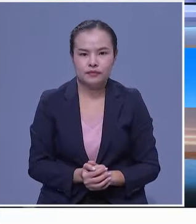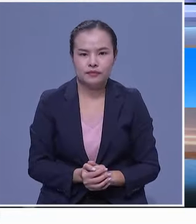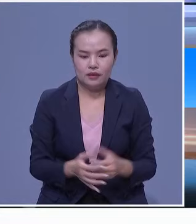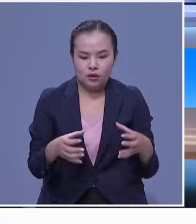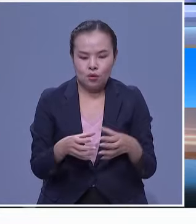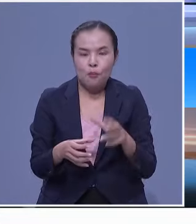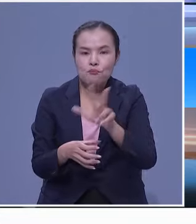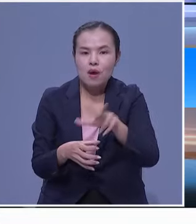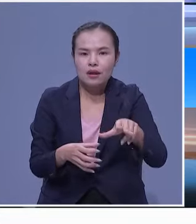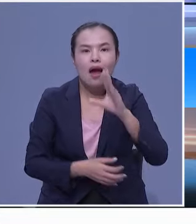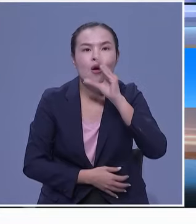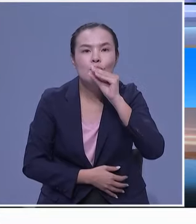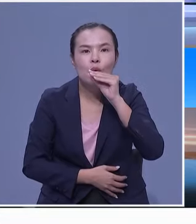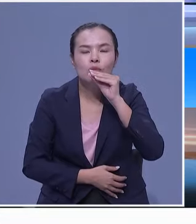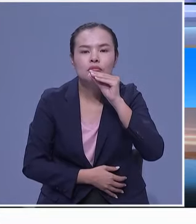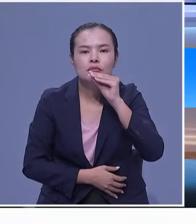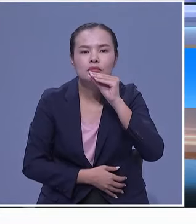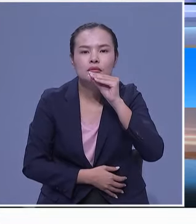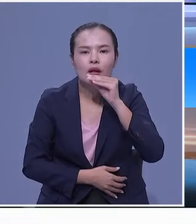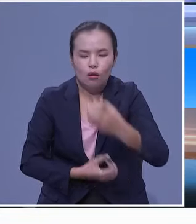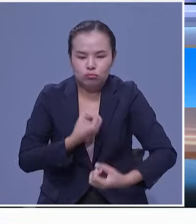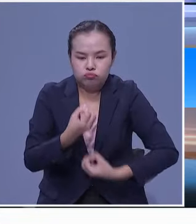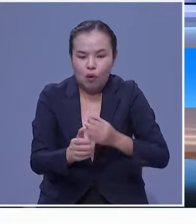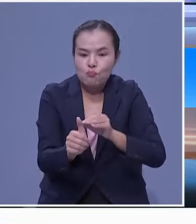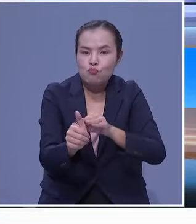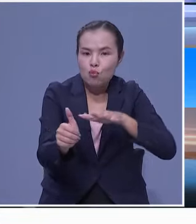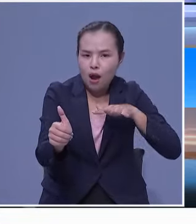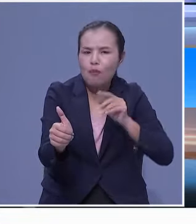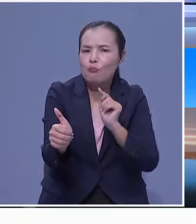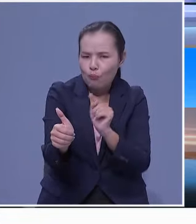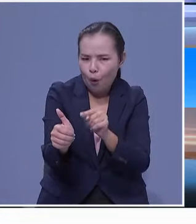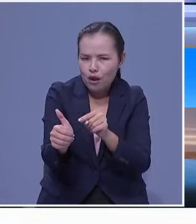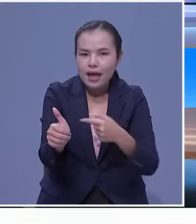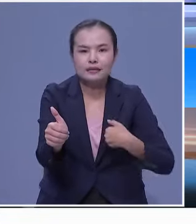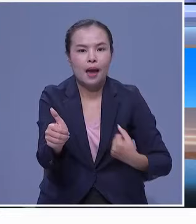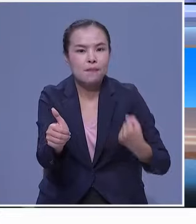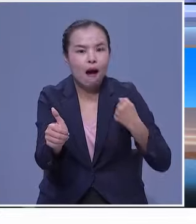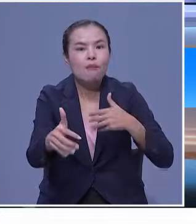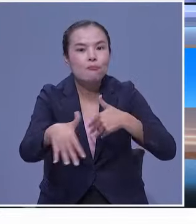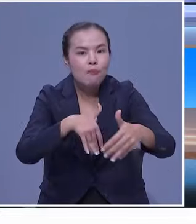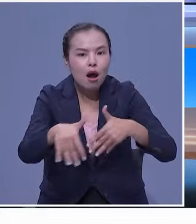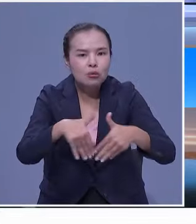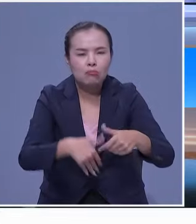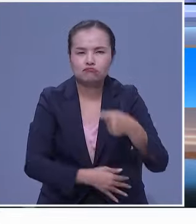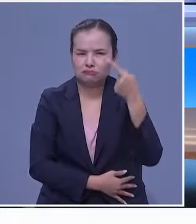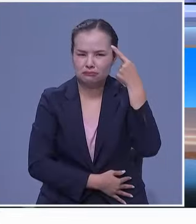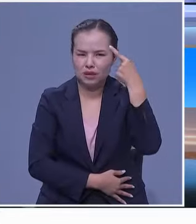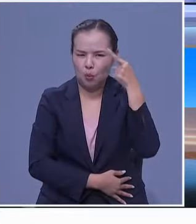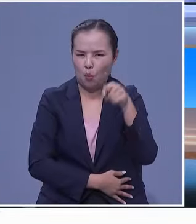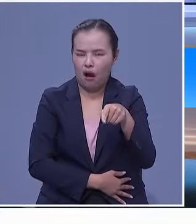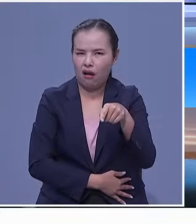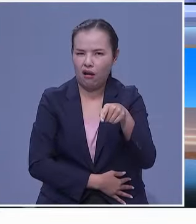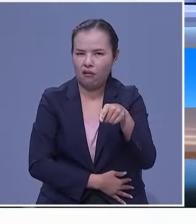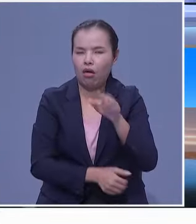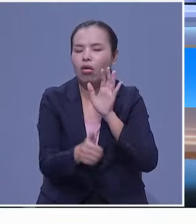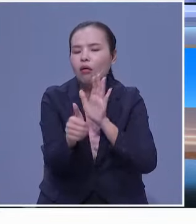พรรคเพื่อไทยเองจะออกมาพูดว่าเป็นการแสดงภาวะความเป็นผู้นำของนายกความมั่นใจของประชาชนอาจารย์มองว่าเป็นเพียงการป